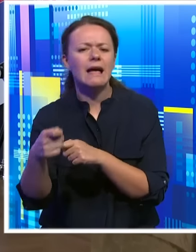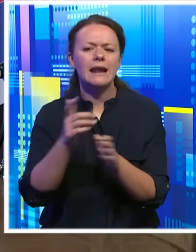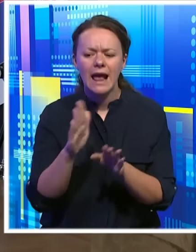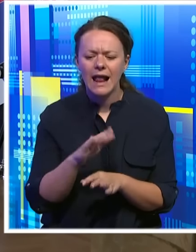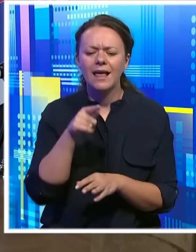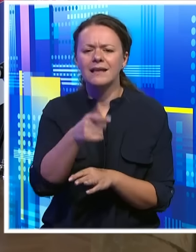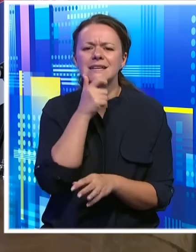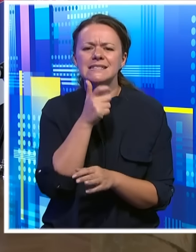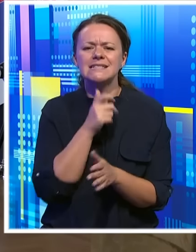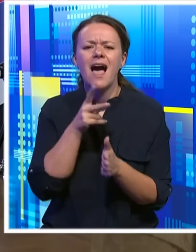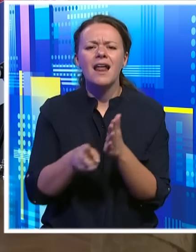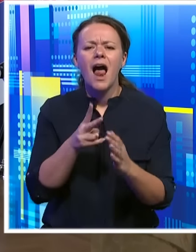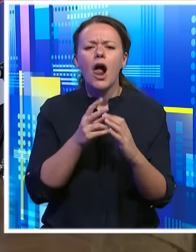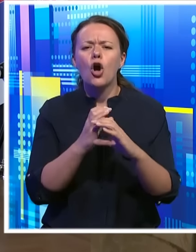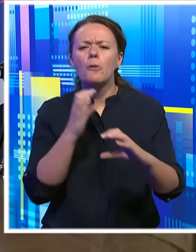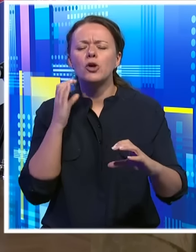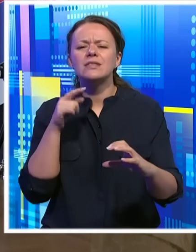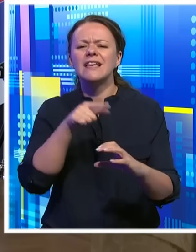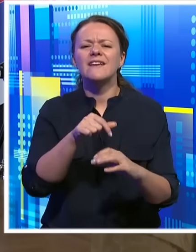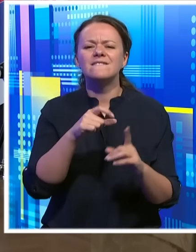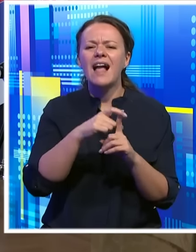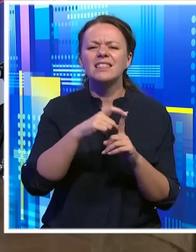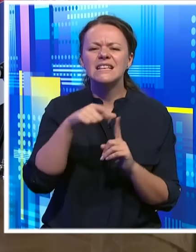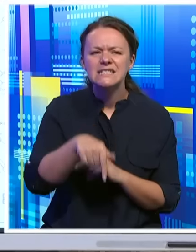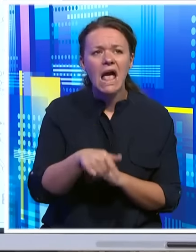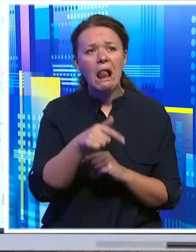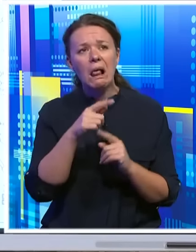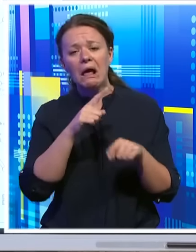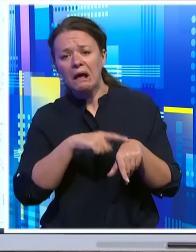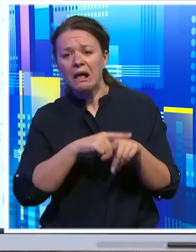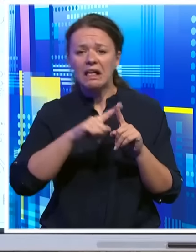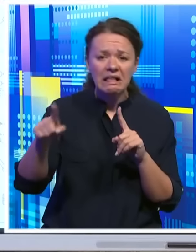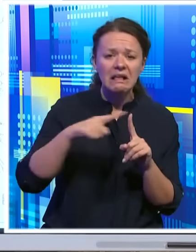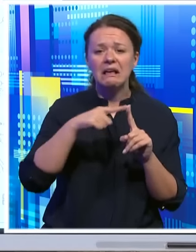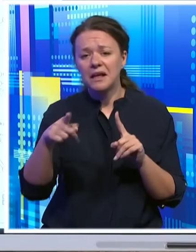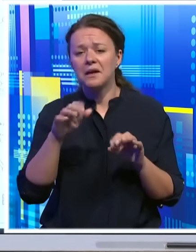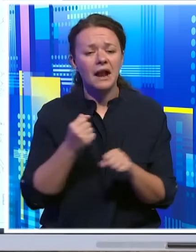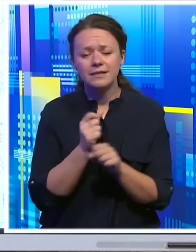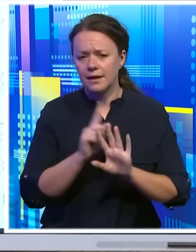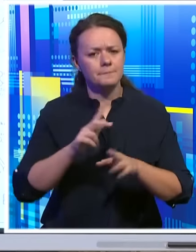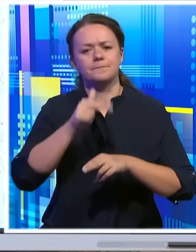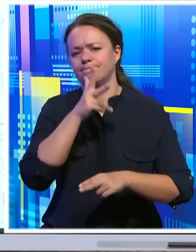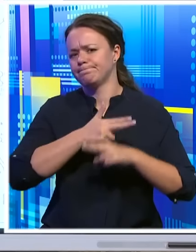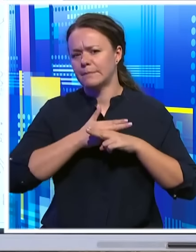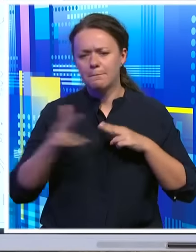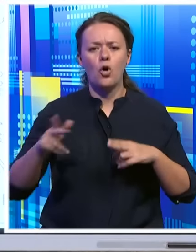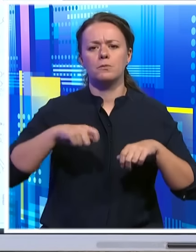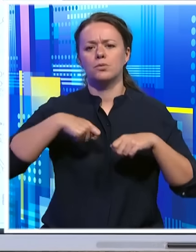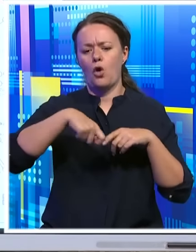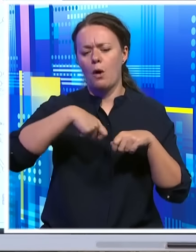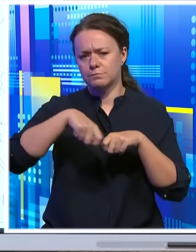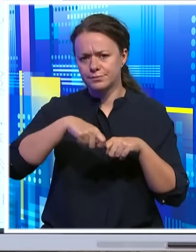ove lokomotive, gde idu, kad idu i kako idu. Uradit ćemo potpunu obnovu i rekonstrukciju pruge od Pančeva, dakle